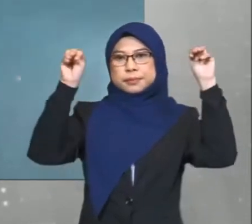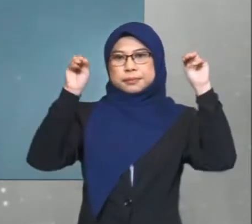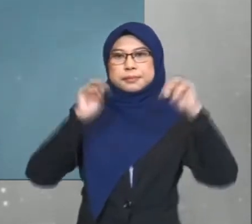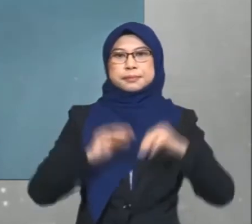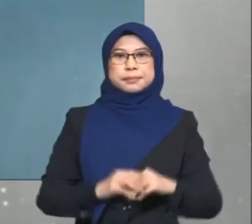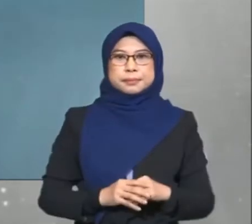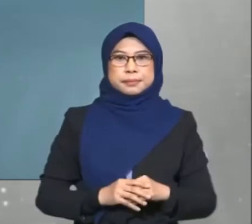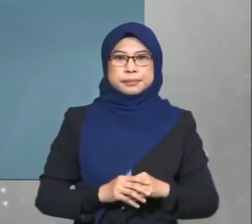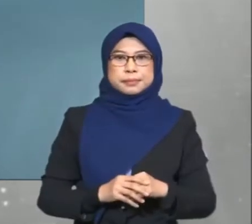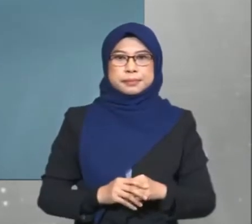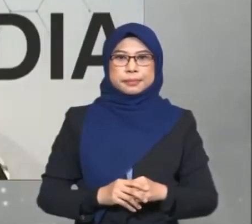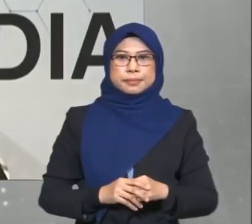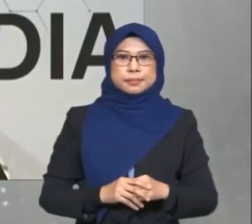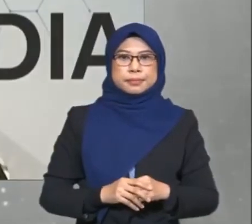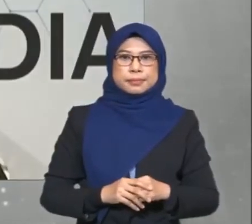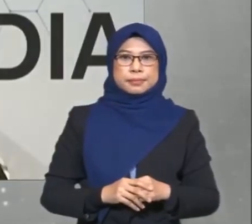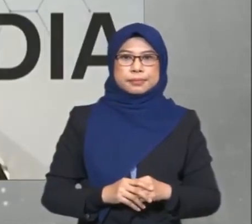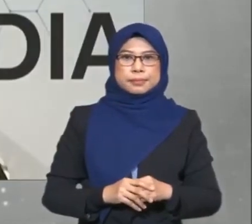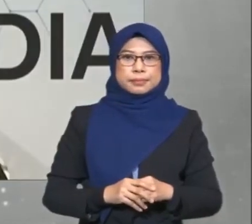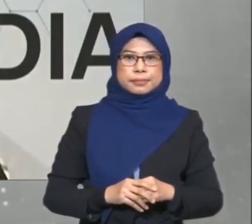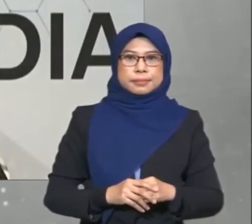Yaakob.